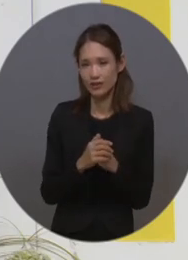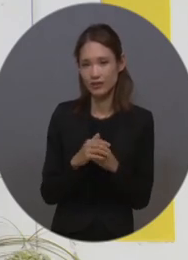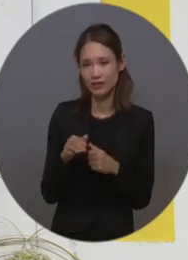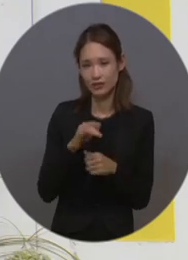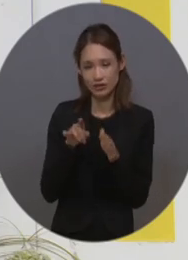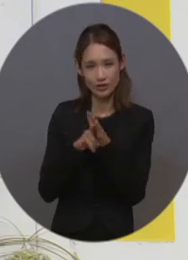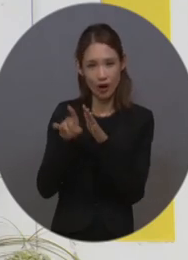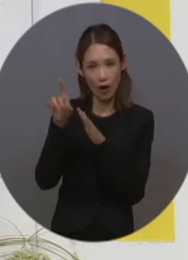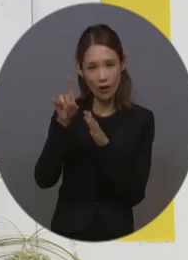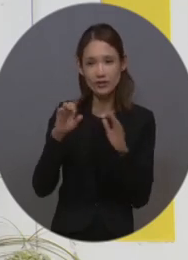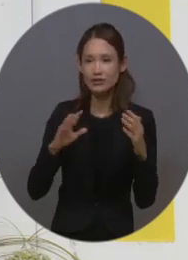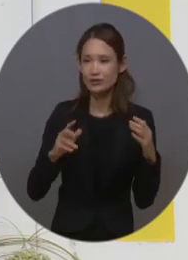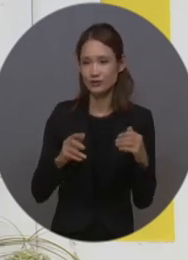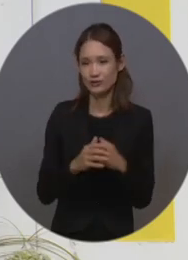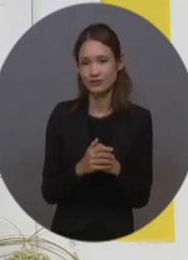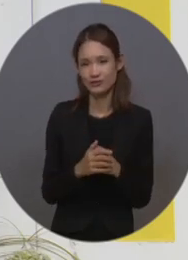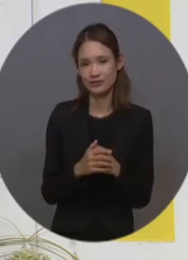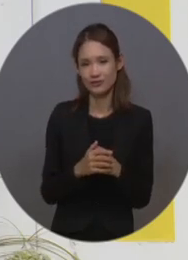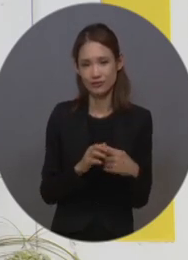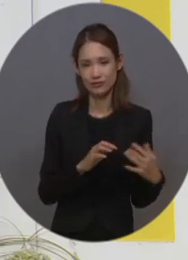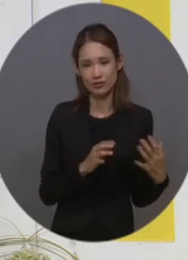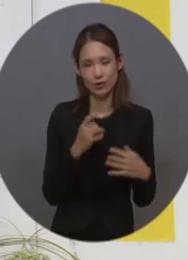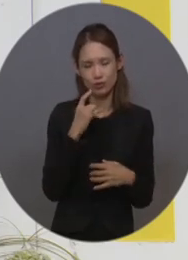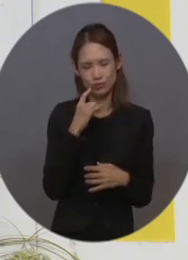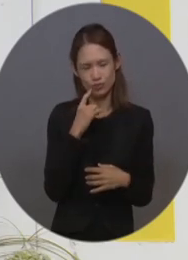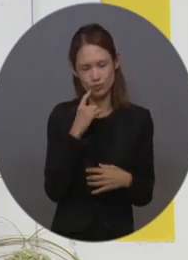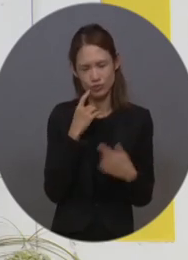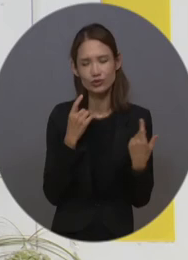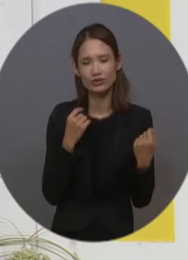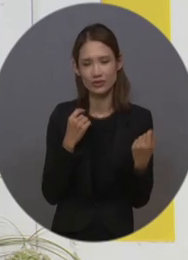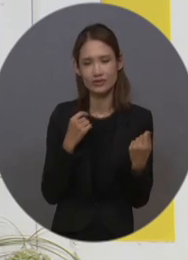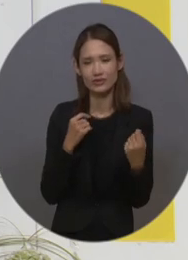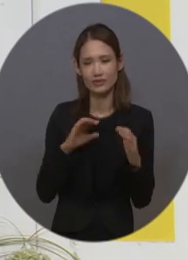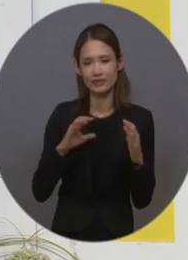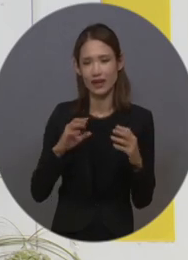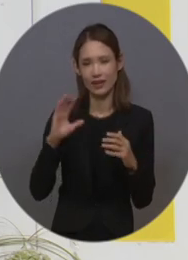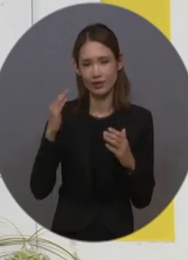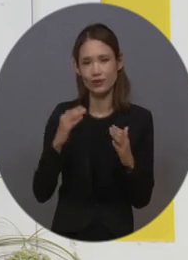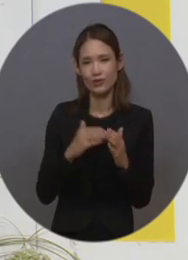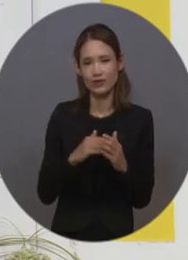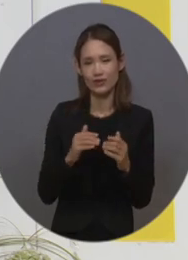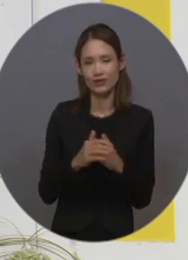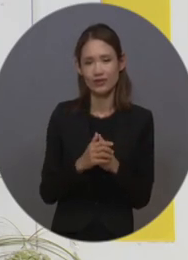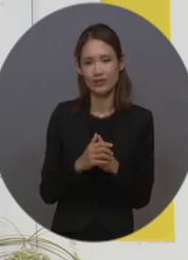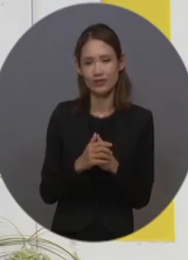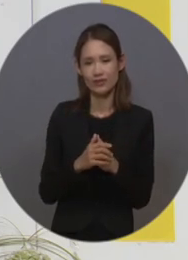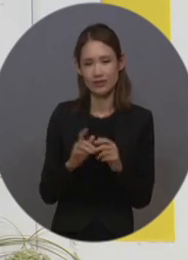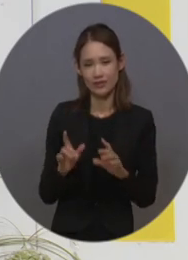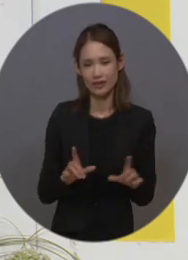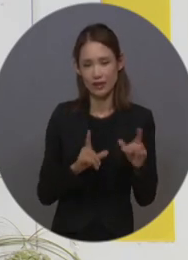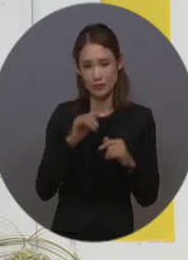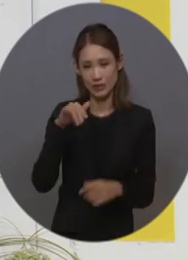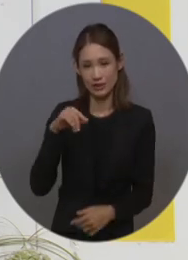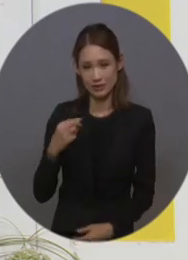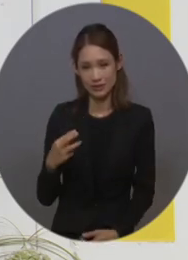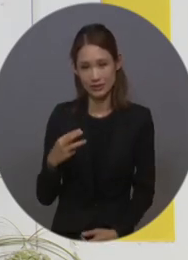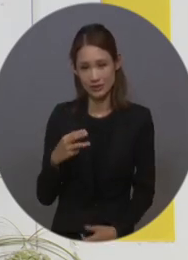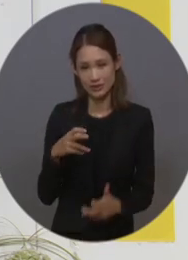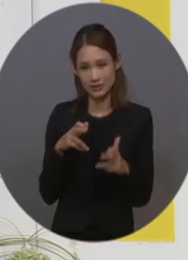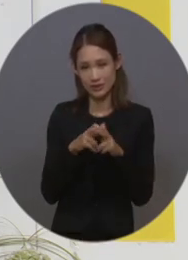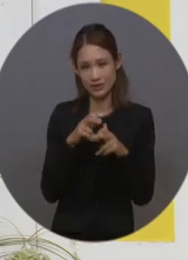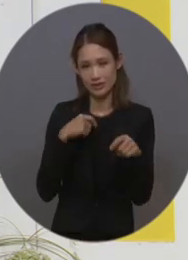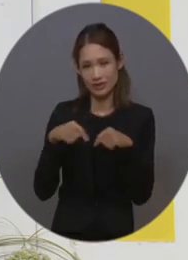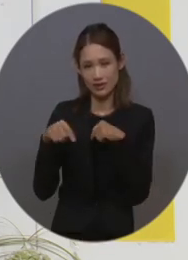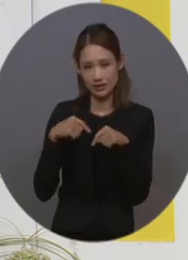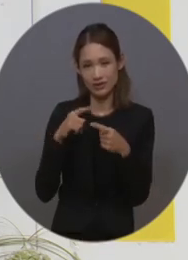이제 선진국이 됐기 때문에 세계가 부러워하는 그런 나라가 됐습니다. 그런데 삶의 질이나 또 이런 그